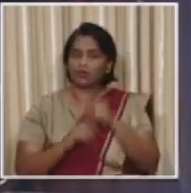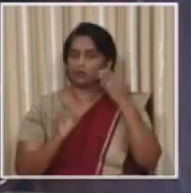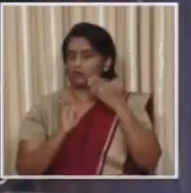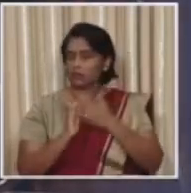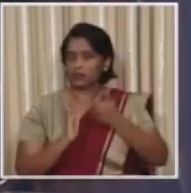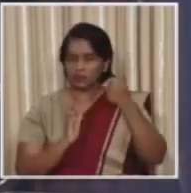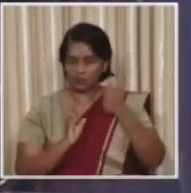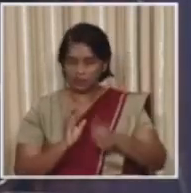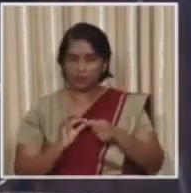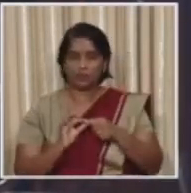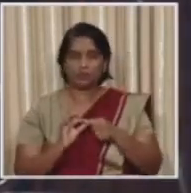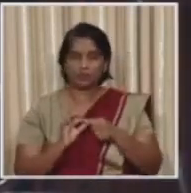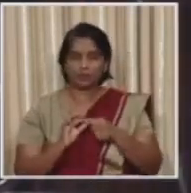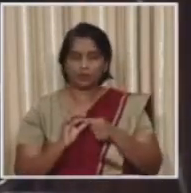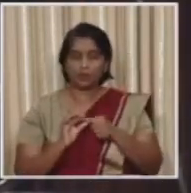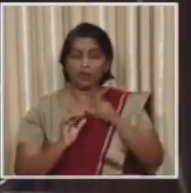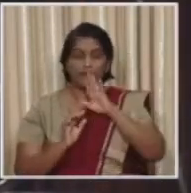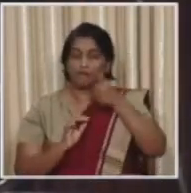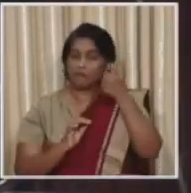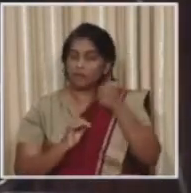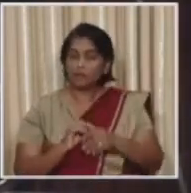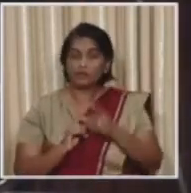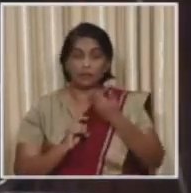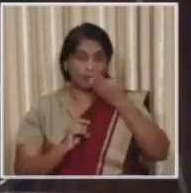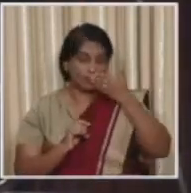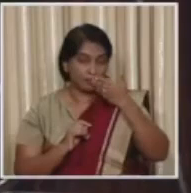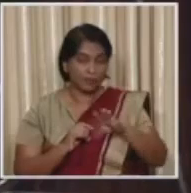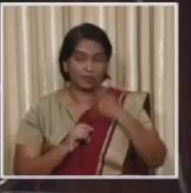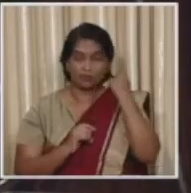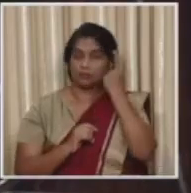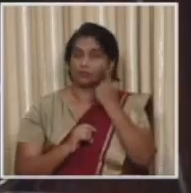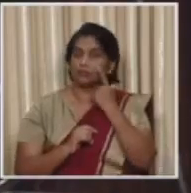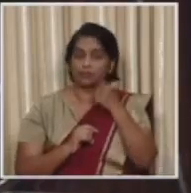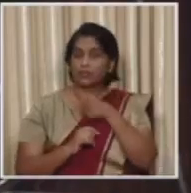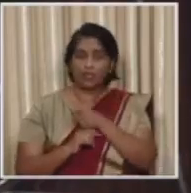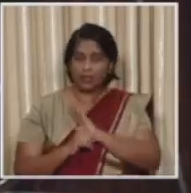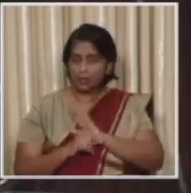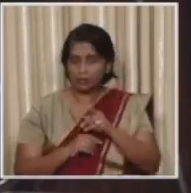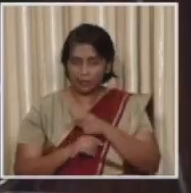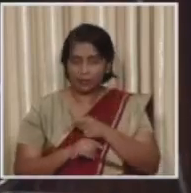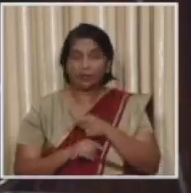වැදගත්ද? වඩා වැදගත් වෙන්නේ පළපුරුද්දා ප්‍රවීණතාවයේ නෙවෙයිද?